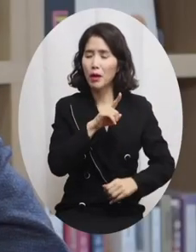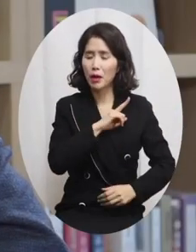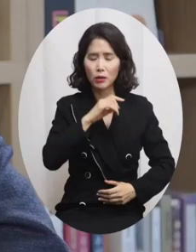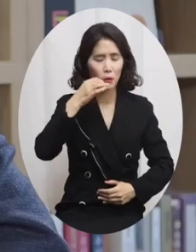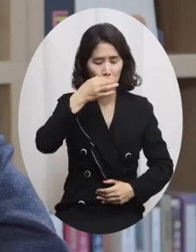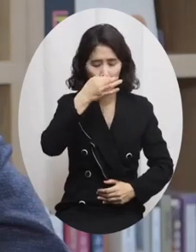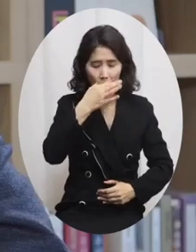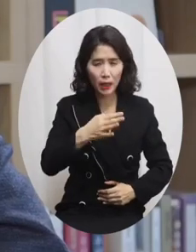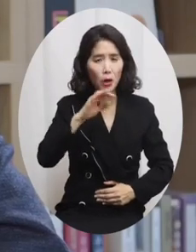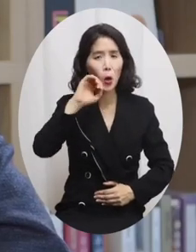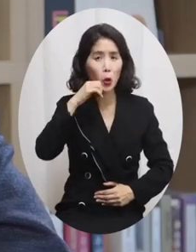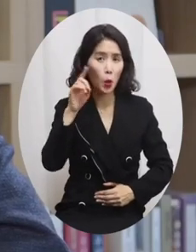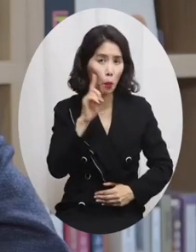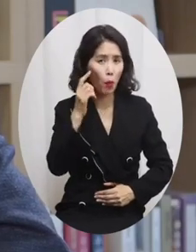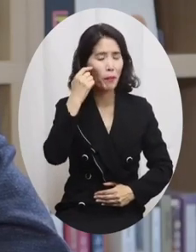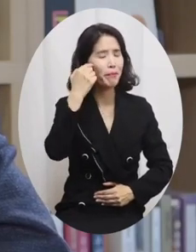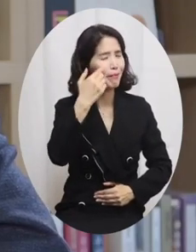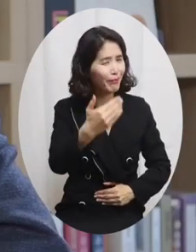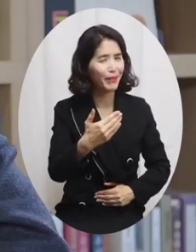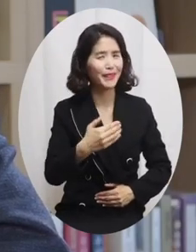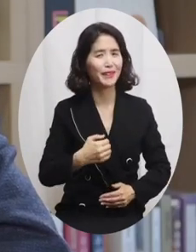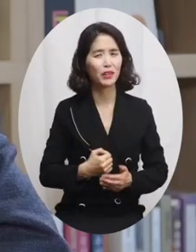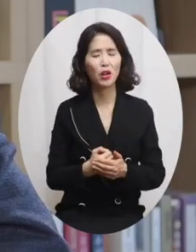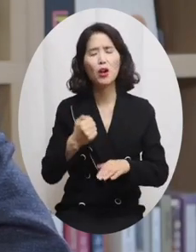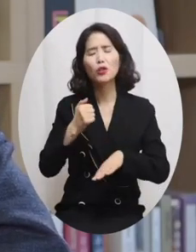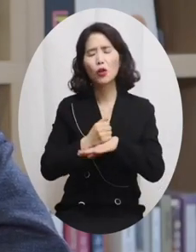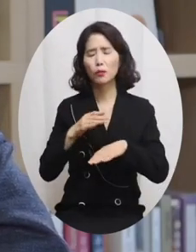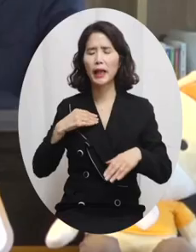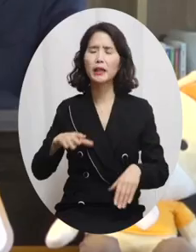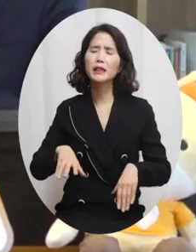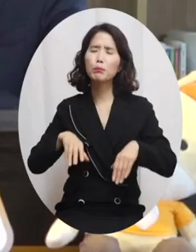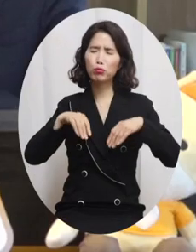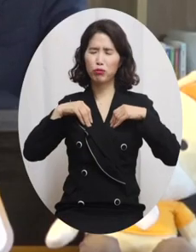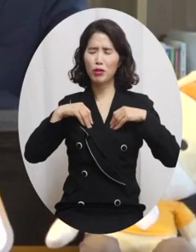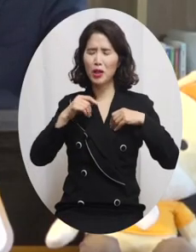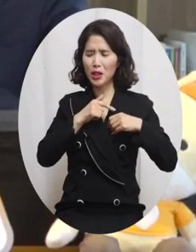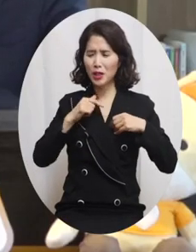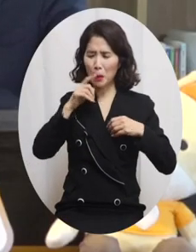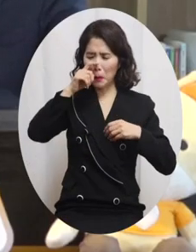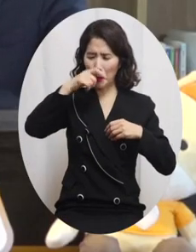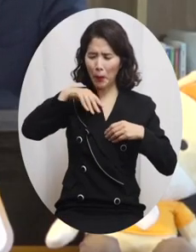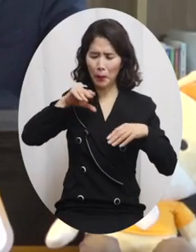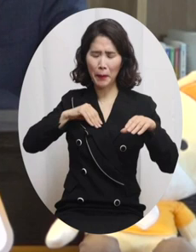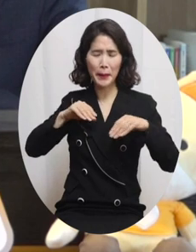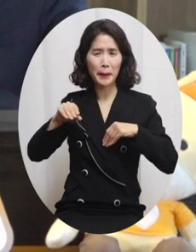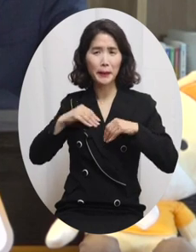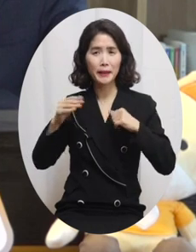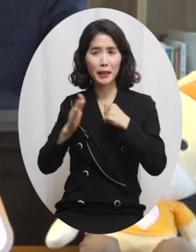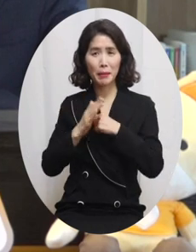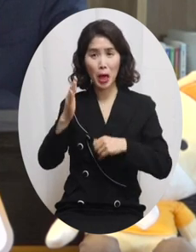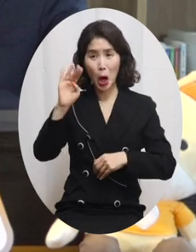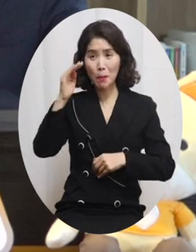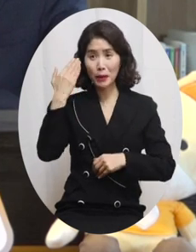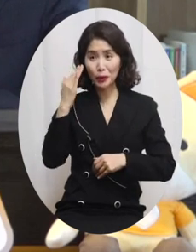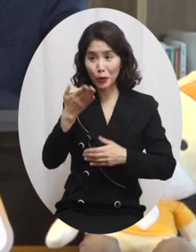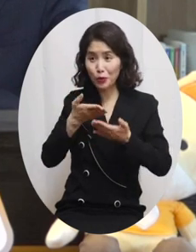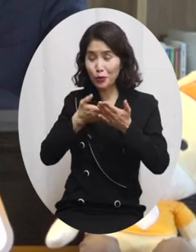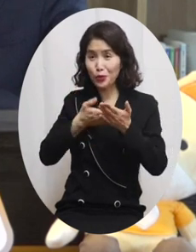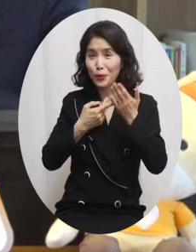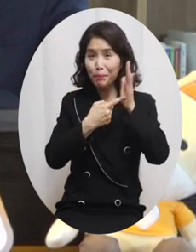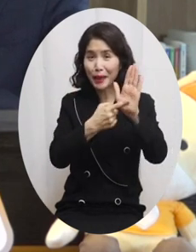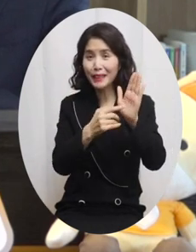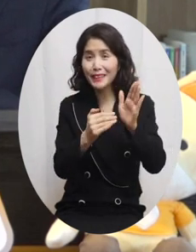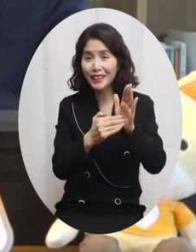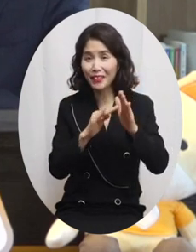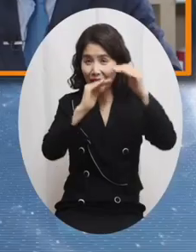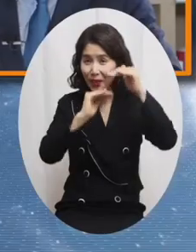게 뭐냐 곤란한 게 뭐냐 여쭤봤더니 이불. 아, 예. 이불이 눅눅하잖아요. 예, 얼마 전에 저희 GTV에서도 소개해드렸던 예,